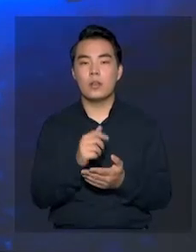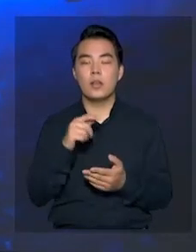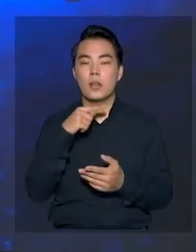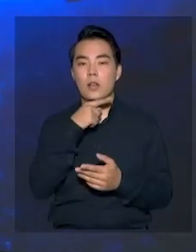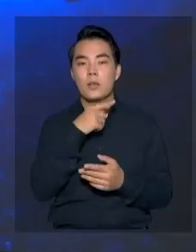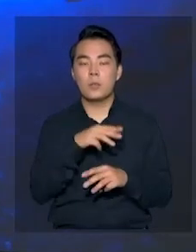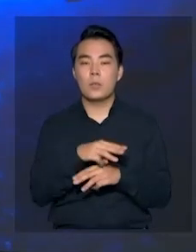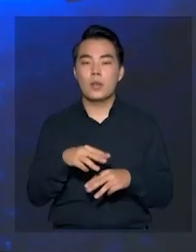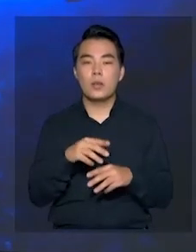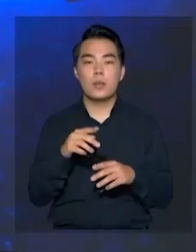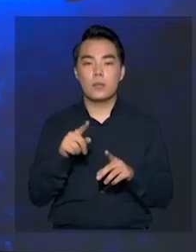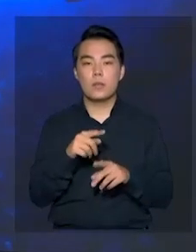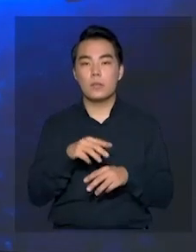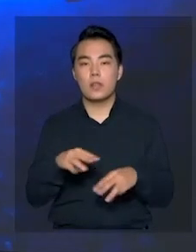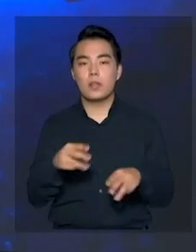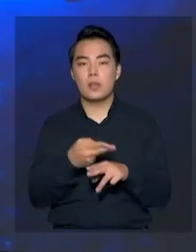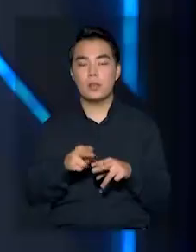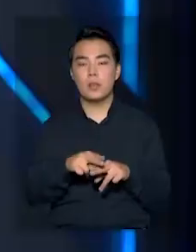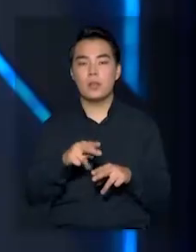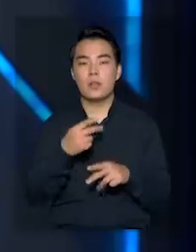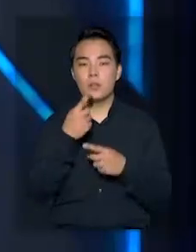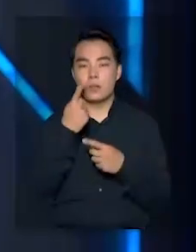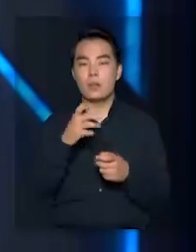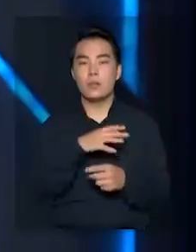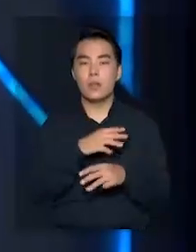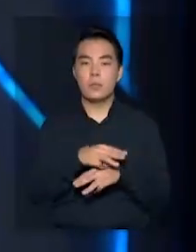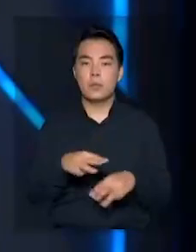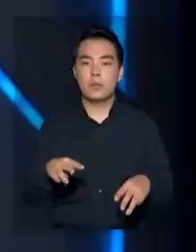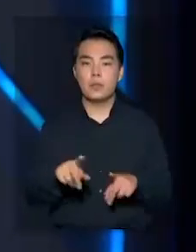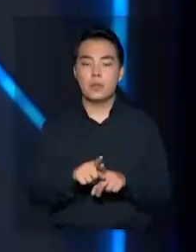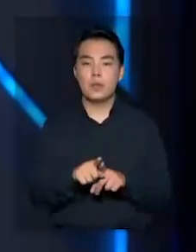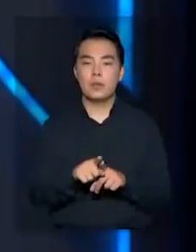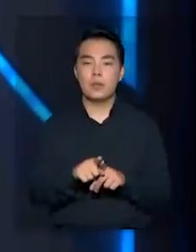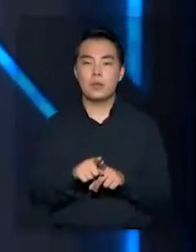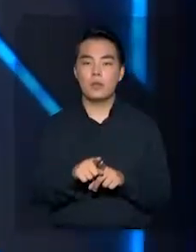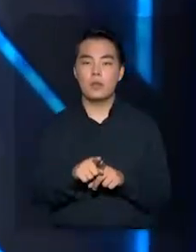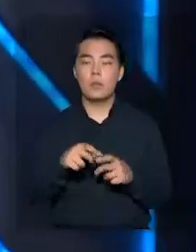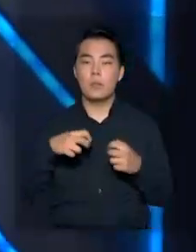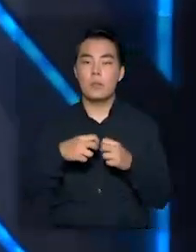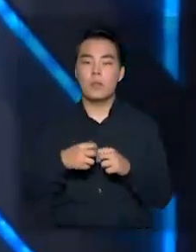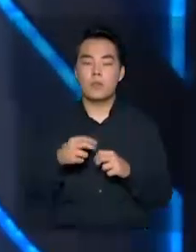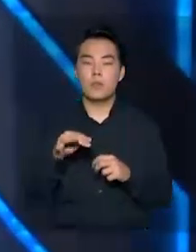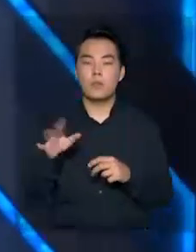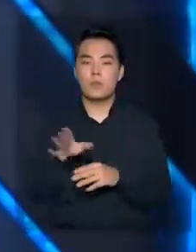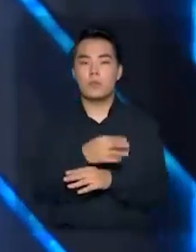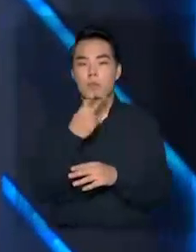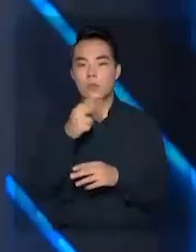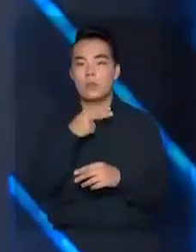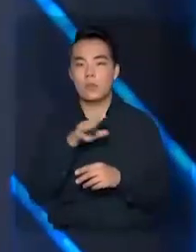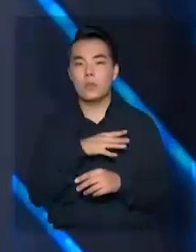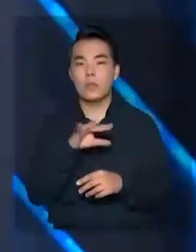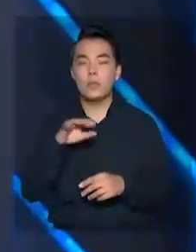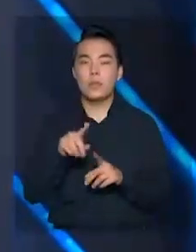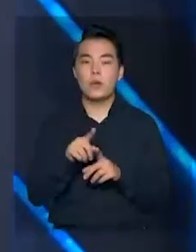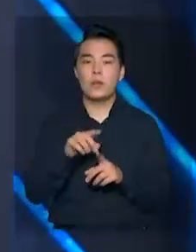экология министрі Серікқали Брекешев айтты. Министр сегменттегі өзге проблемаларды да сөз етті.